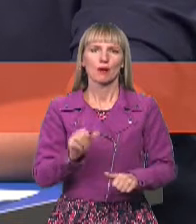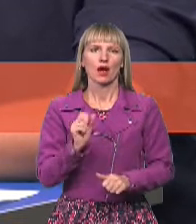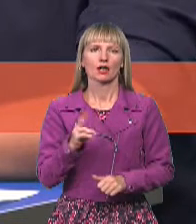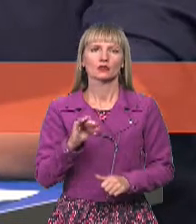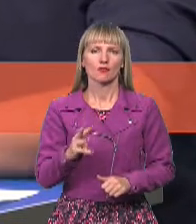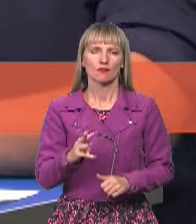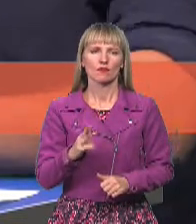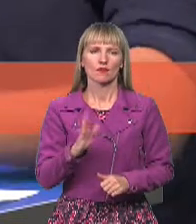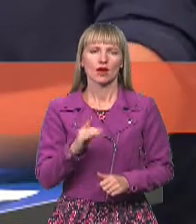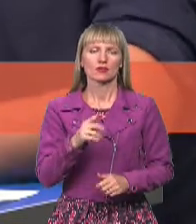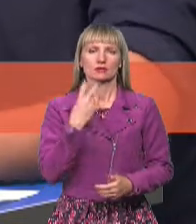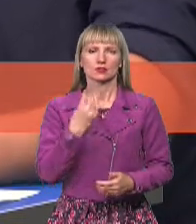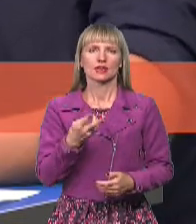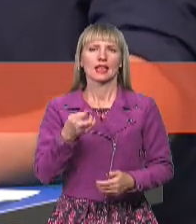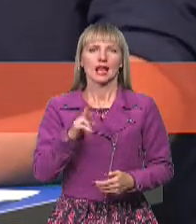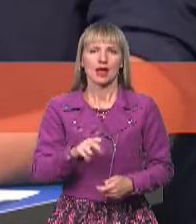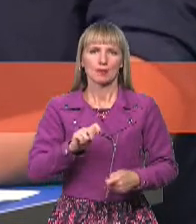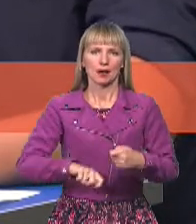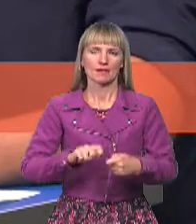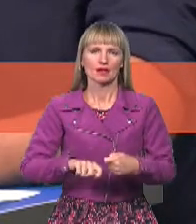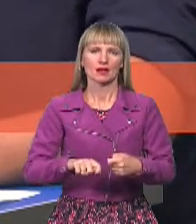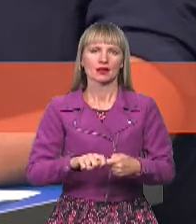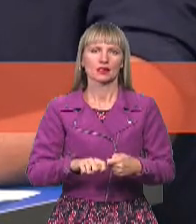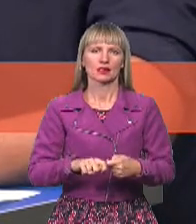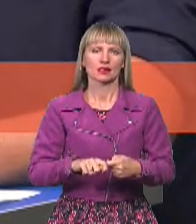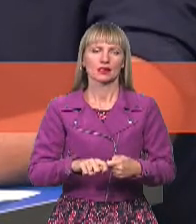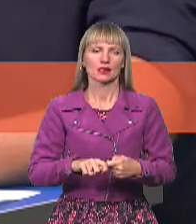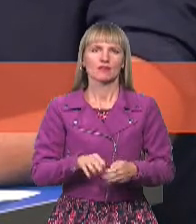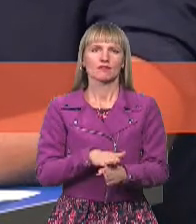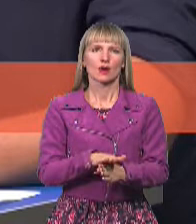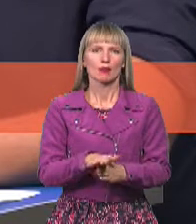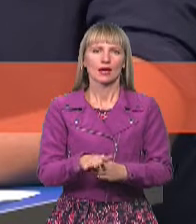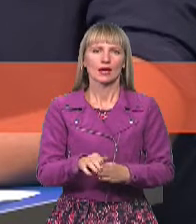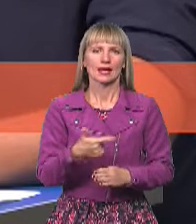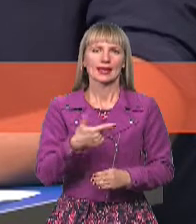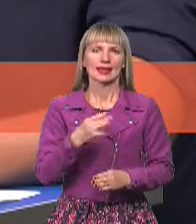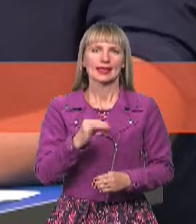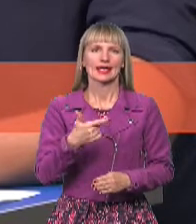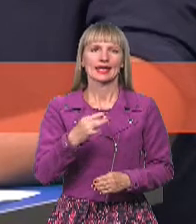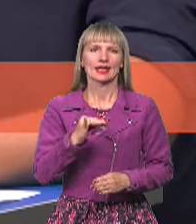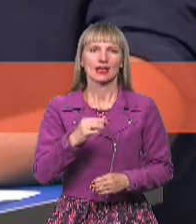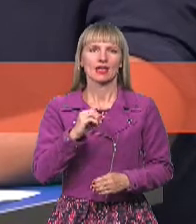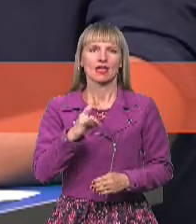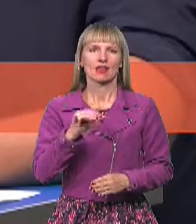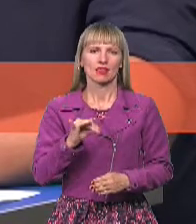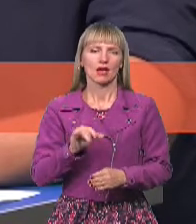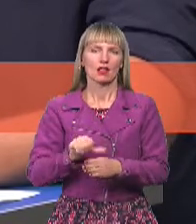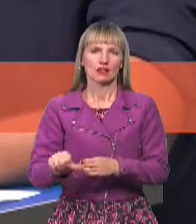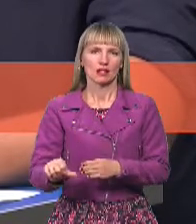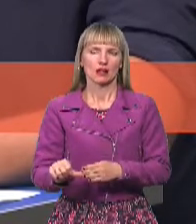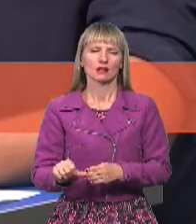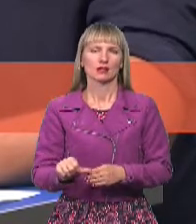они предусмотрены для проверки соблюдения гигиенических требований, отдельно это, и